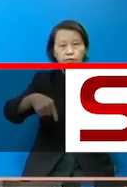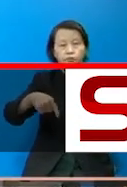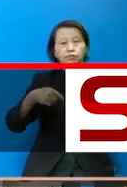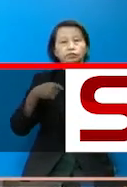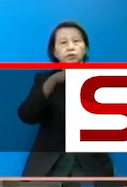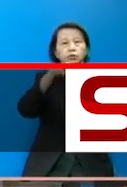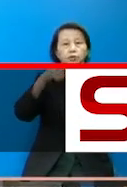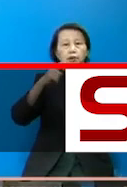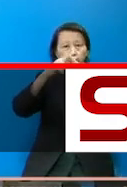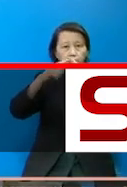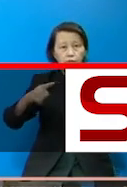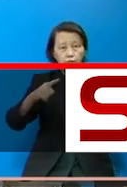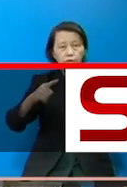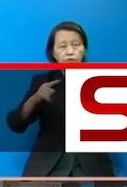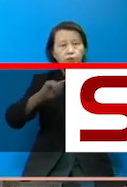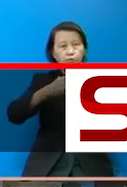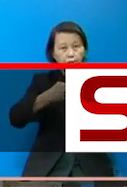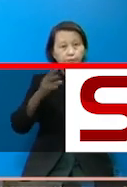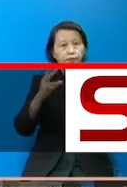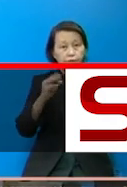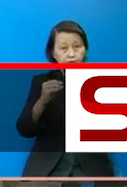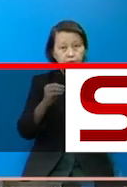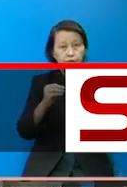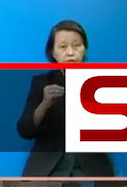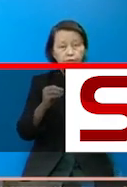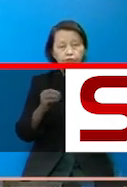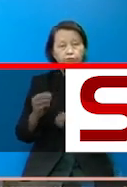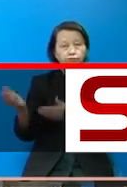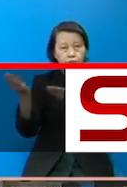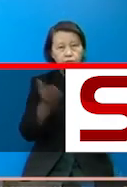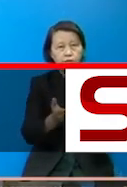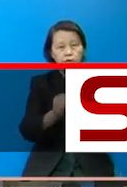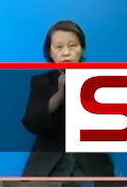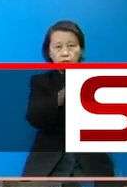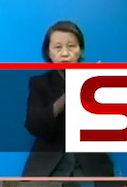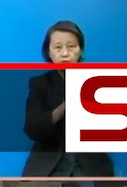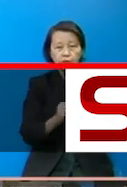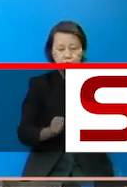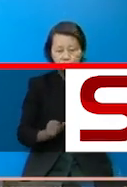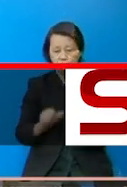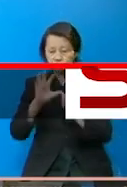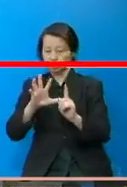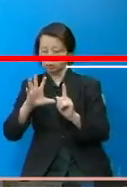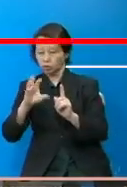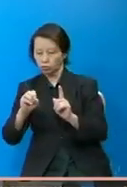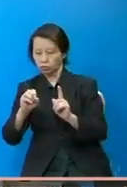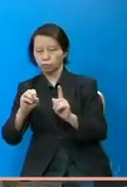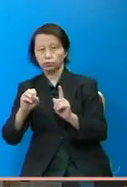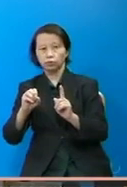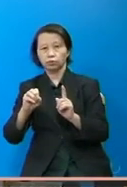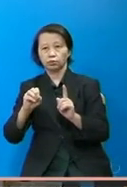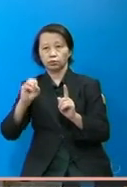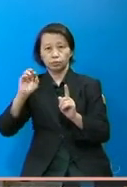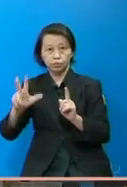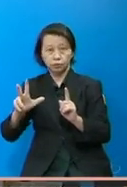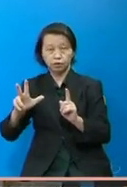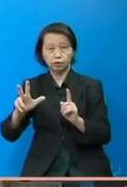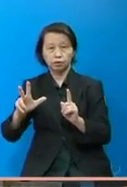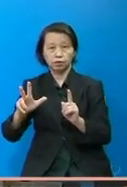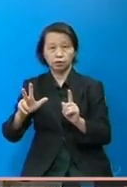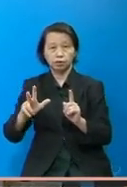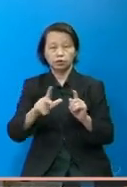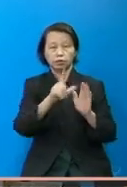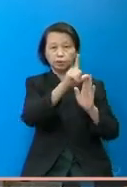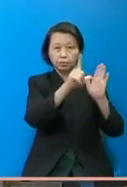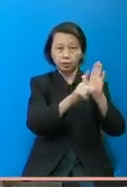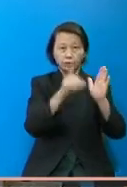bila Dewan ini bersidang. Di bawah artikel 1503 Perlembagaan